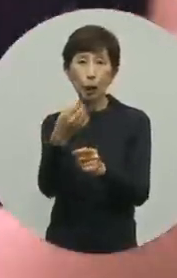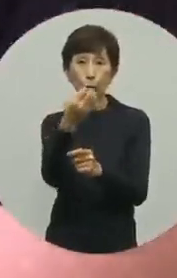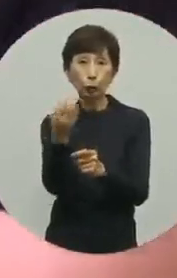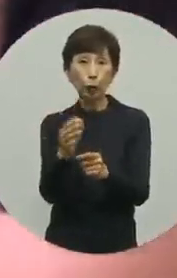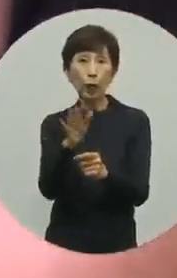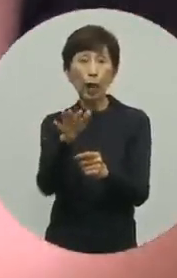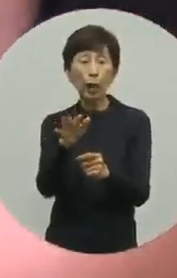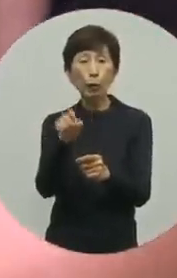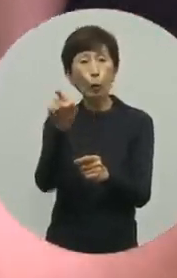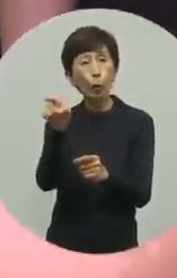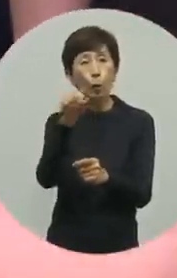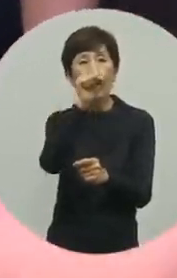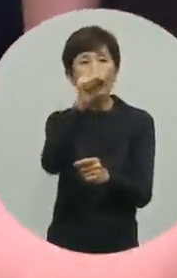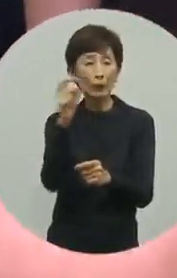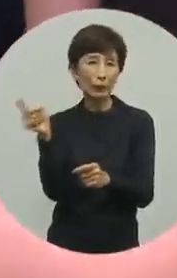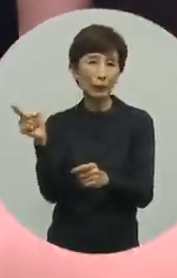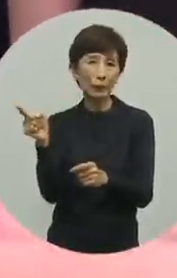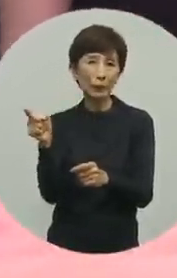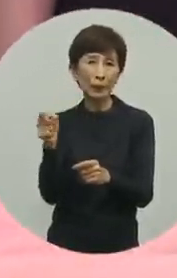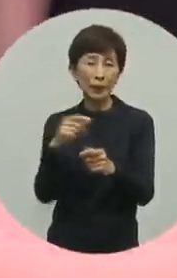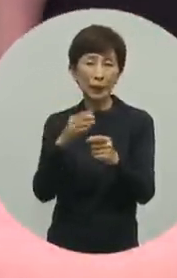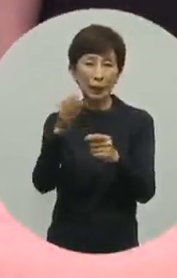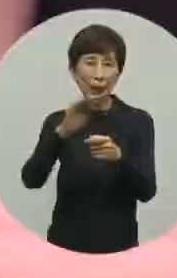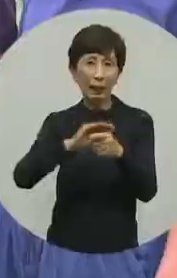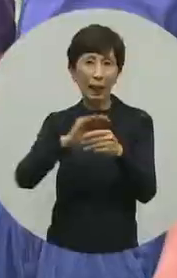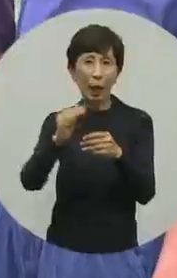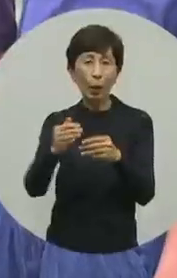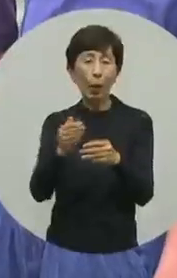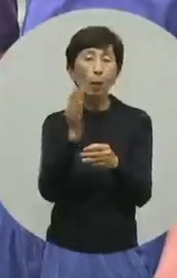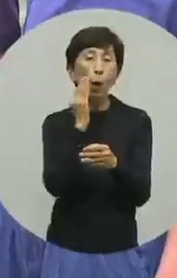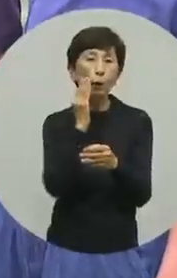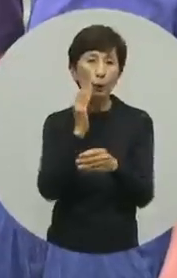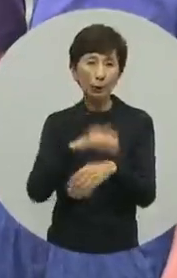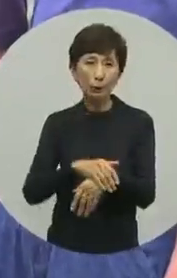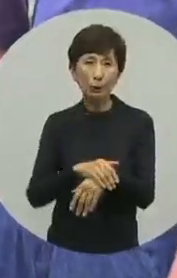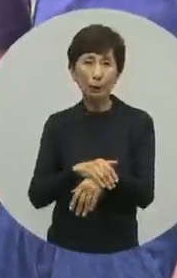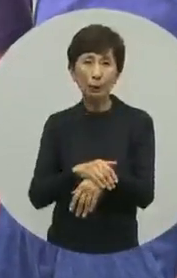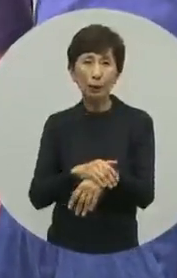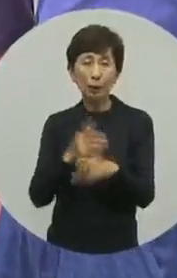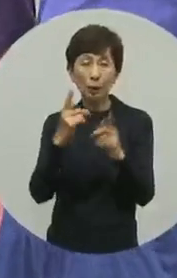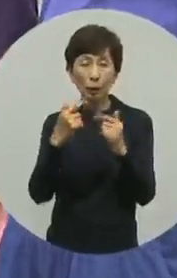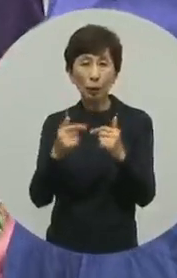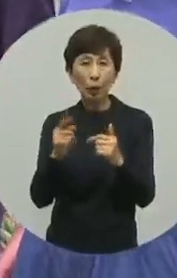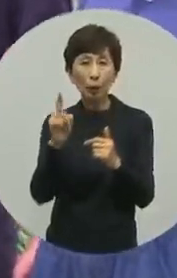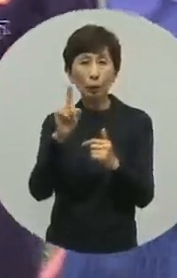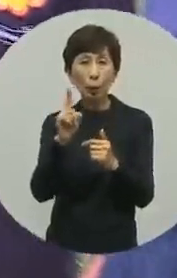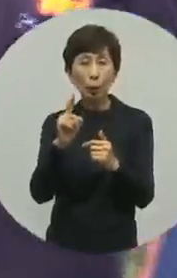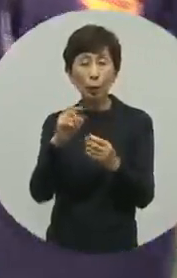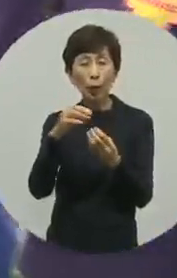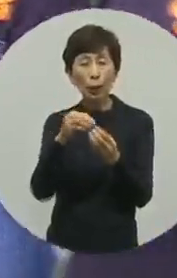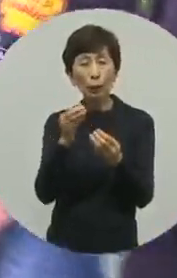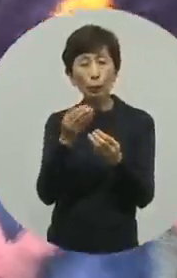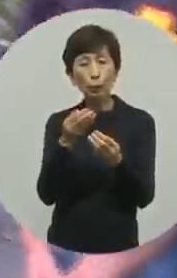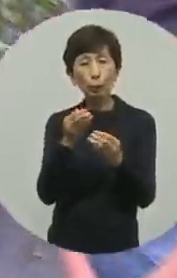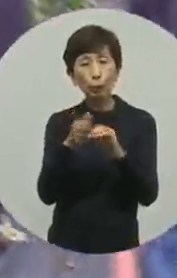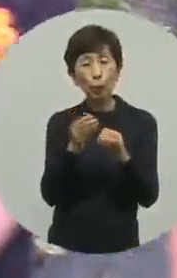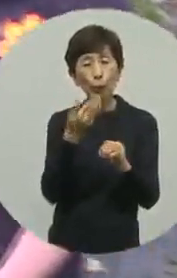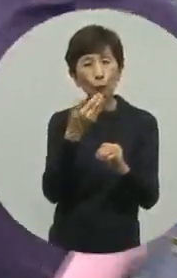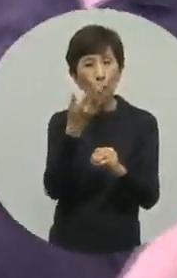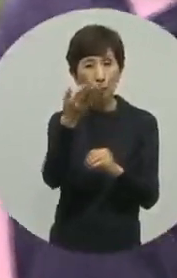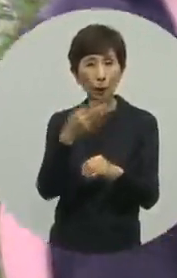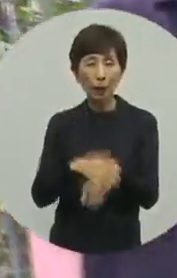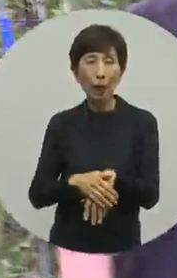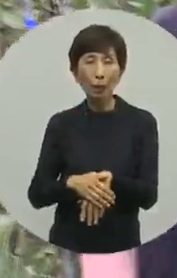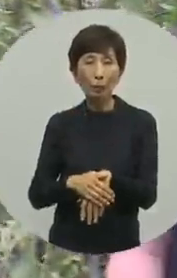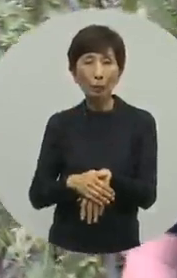スで、皮も美味しく食べられます。 普段どんなナス料理を食べられていますか？ よく食べてる